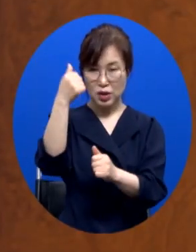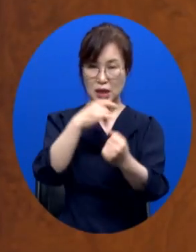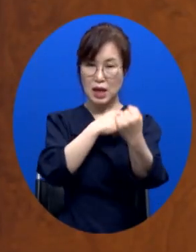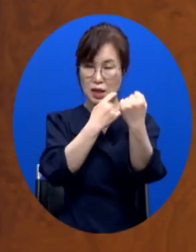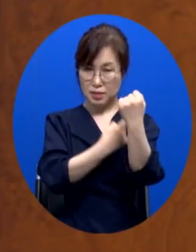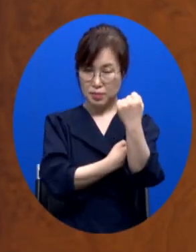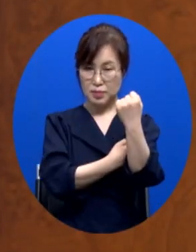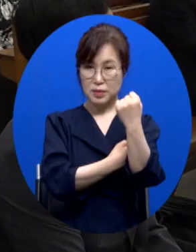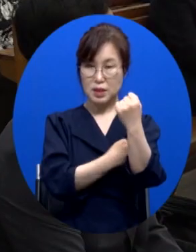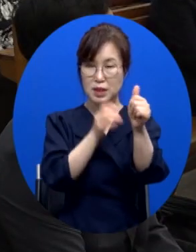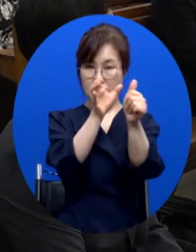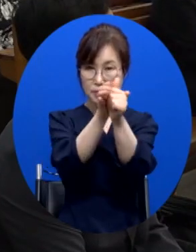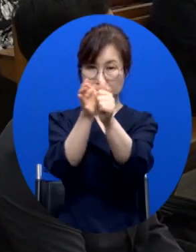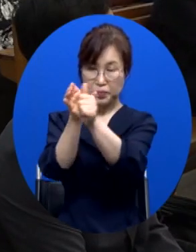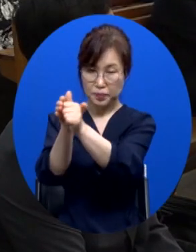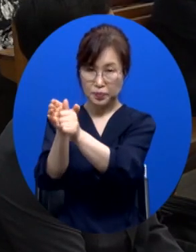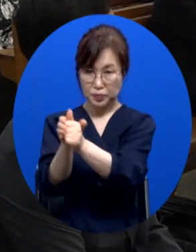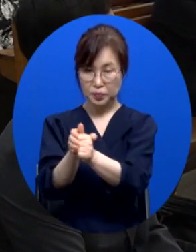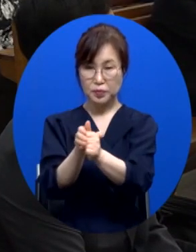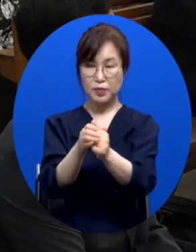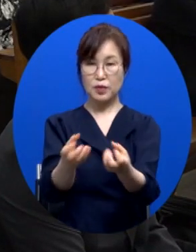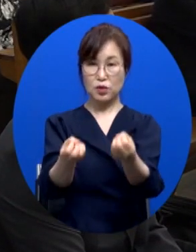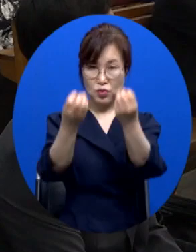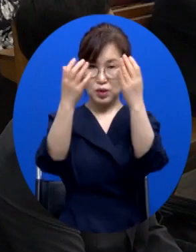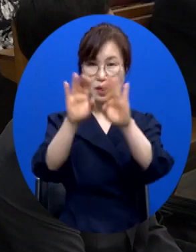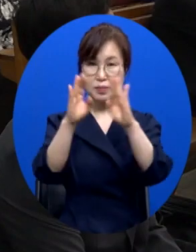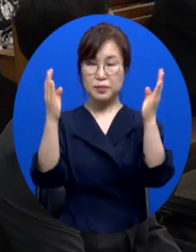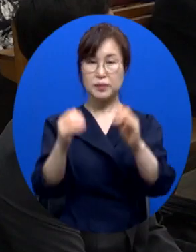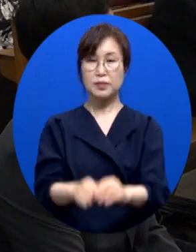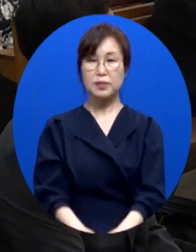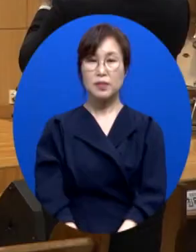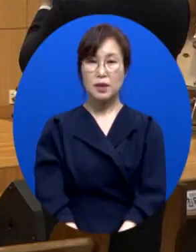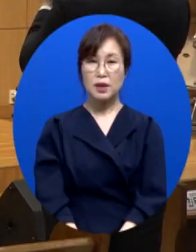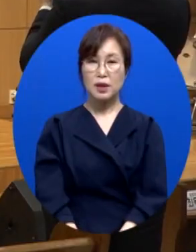임시 과 장로 권사 른 표식을 진행했습니다